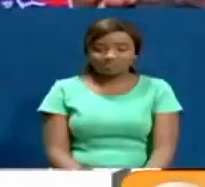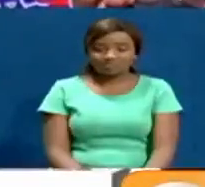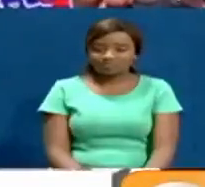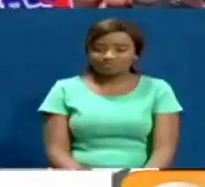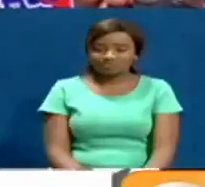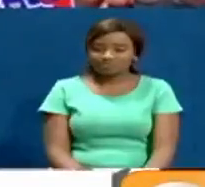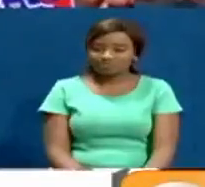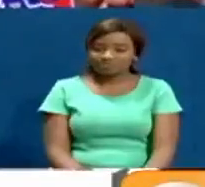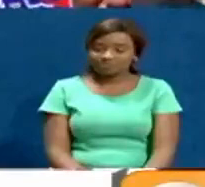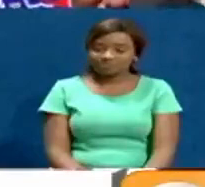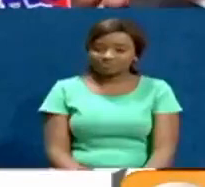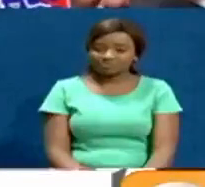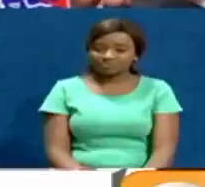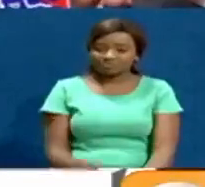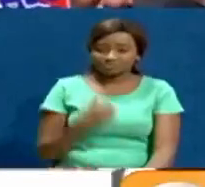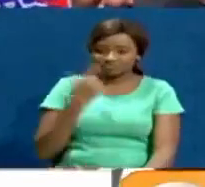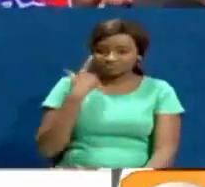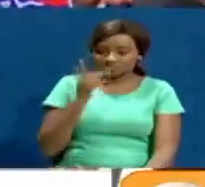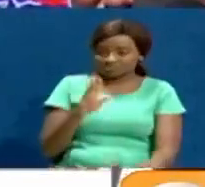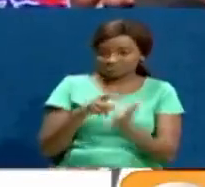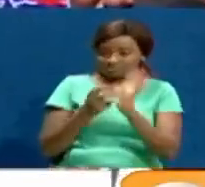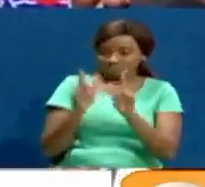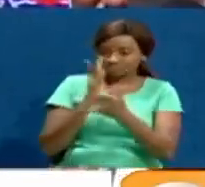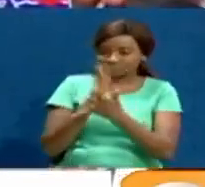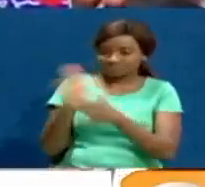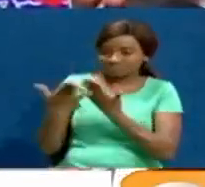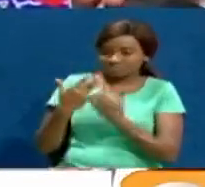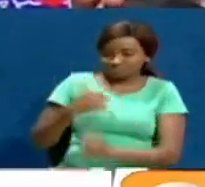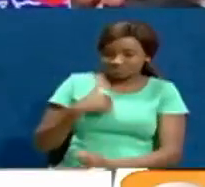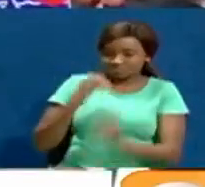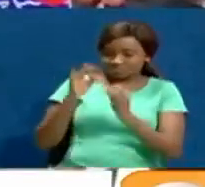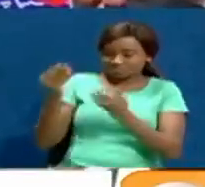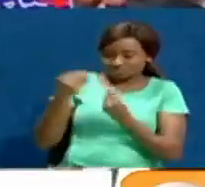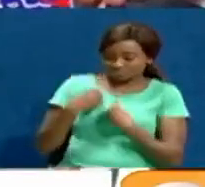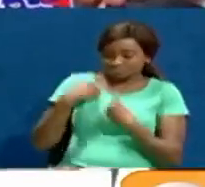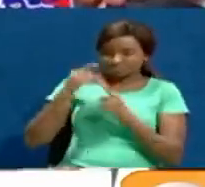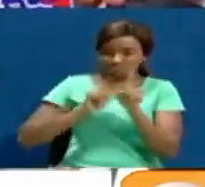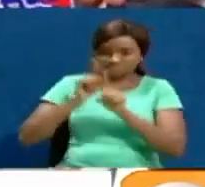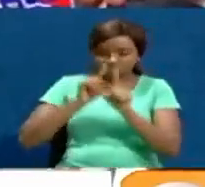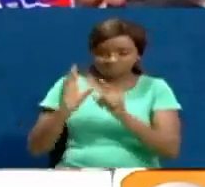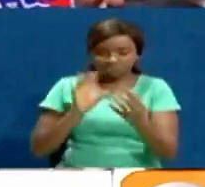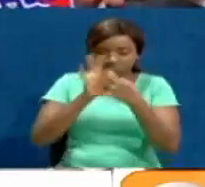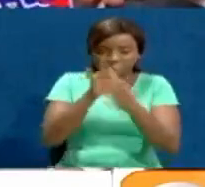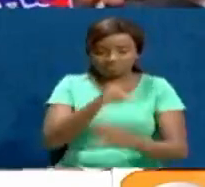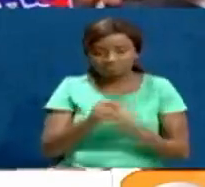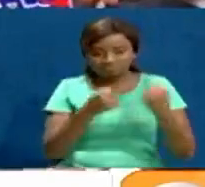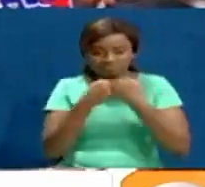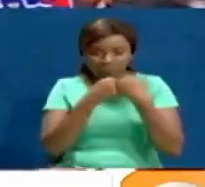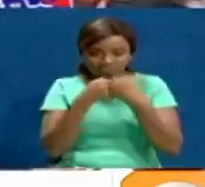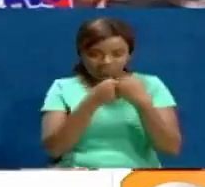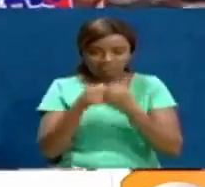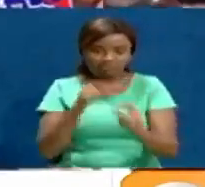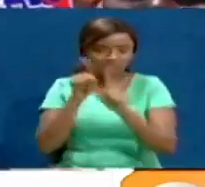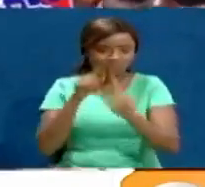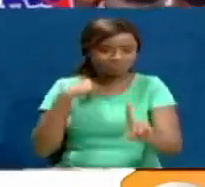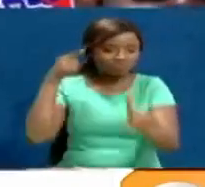wamenisogelea wame kwa kuongea wanaonyesha project yao ndio inanisaidia. Sana sana mimi kinaambia kama unanipatia safari ya kwenda kwenye challenge, safari ya kwenda kwenye trophy